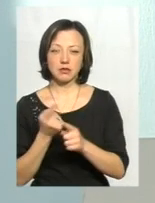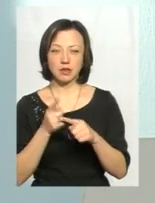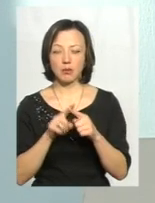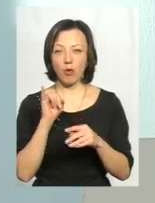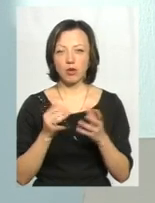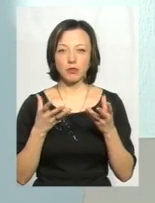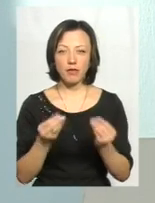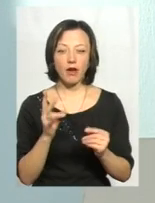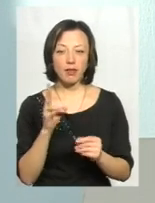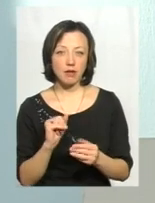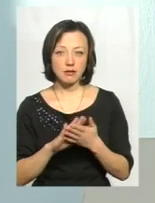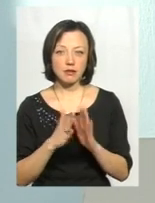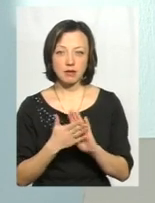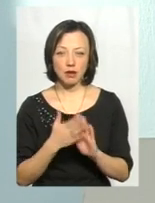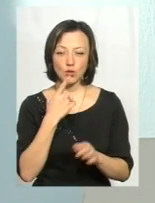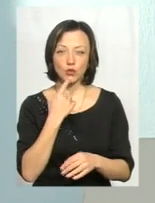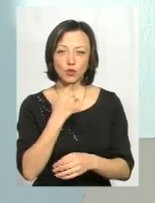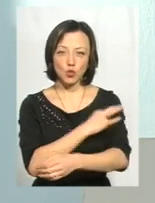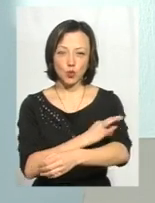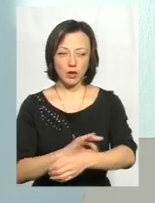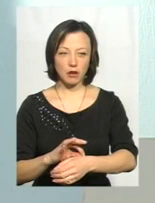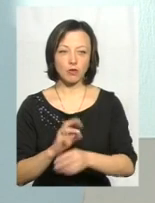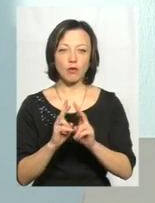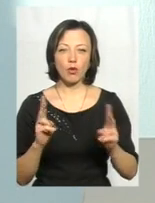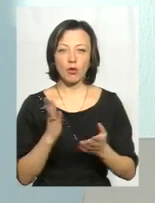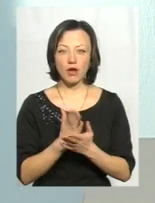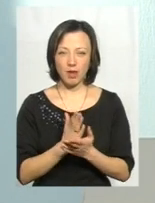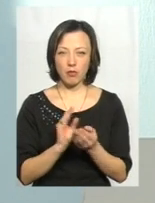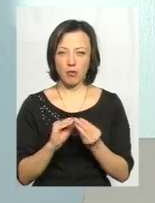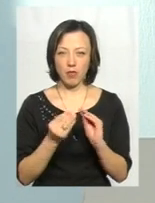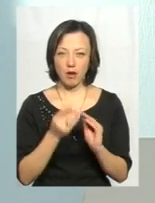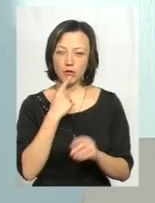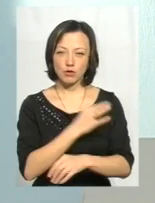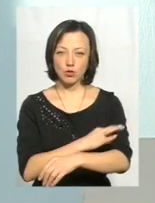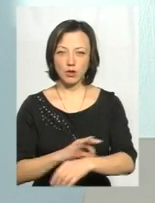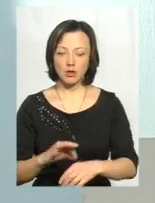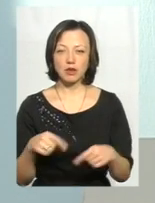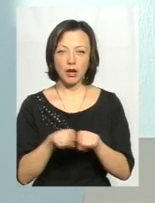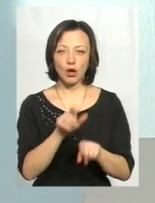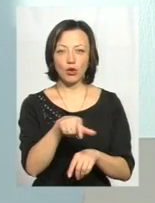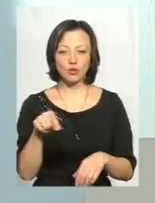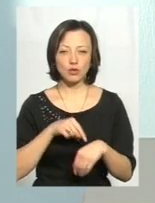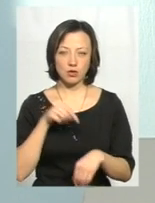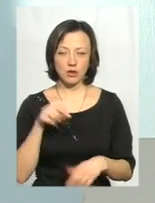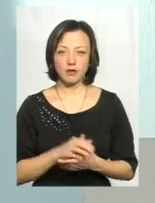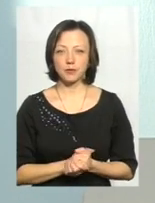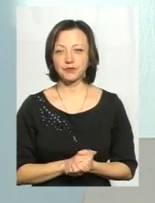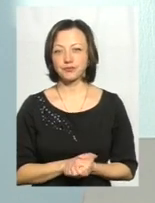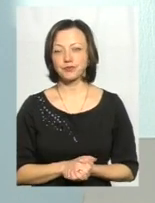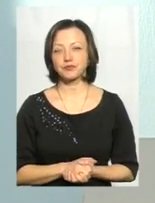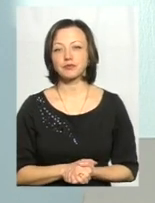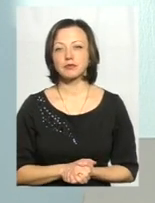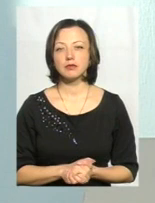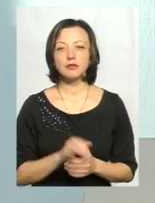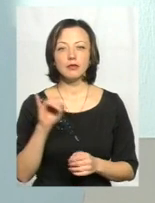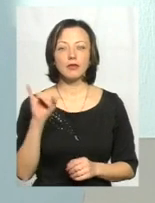негативно сказується на стан їхніх судин. В кого є дистонія судин, такі люди досить чутливі. І